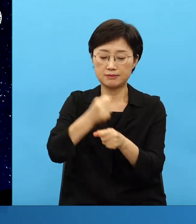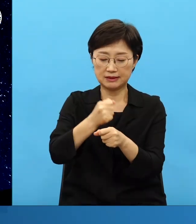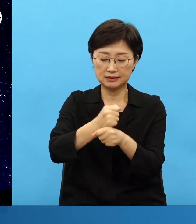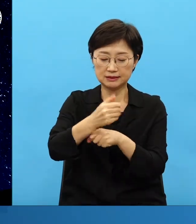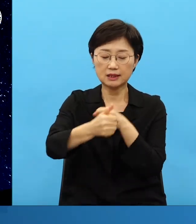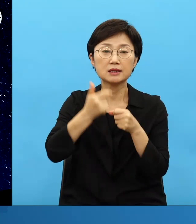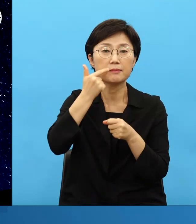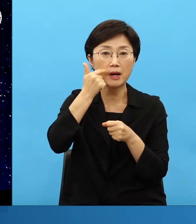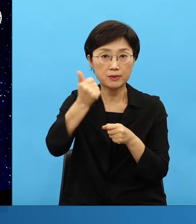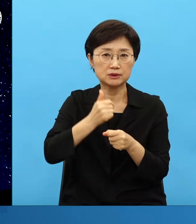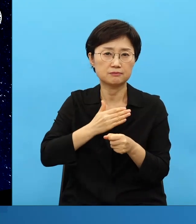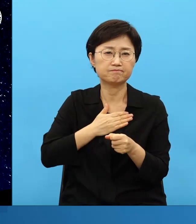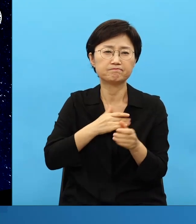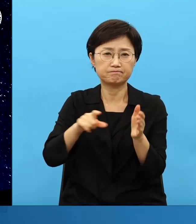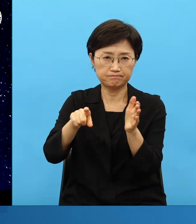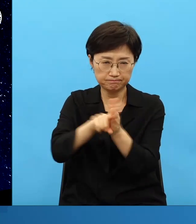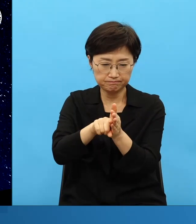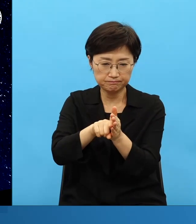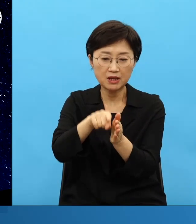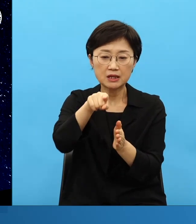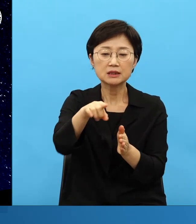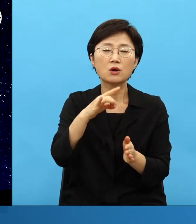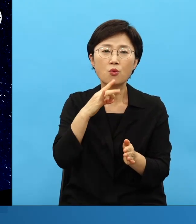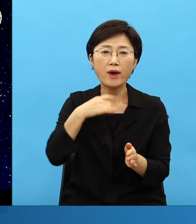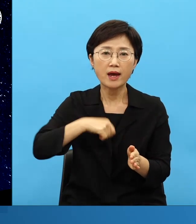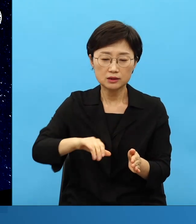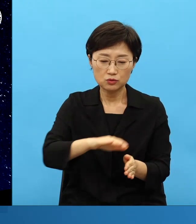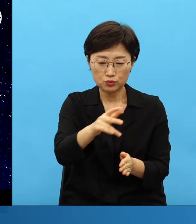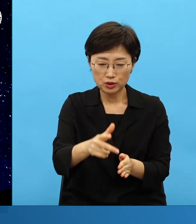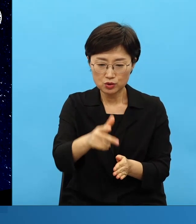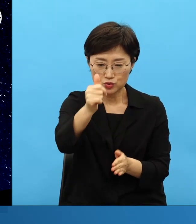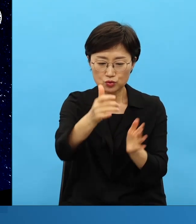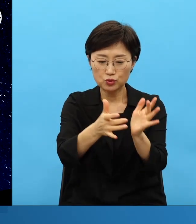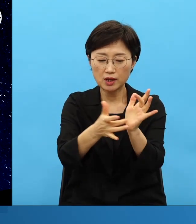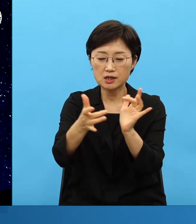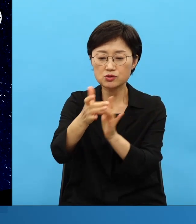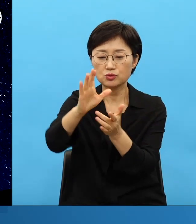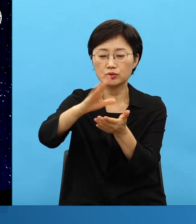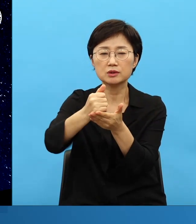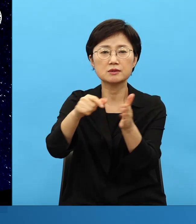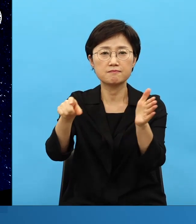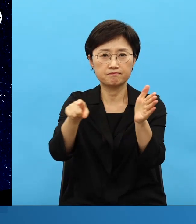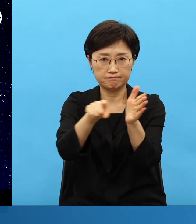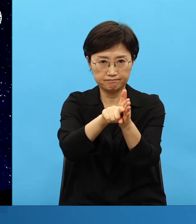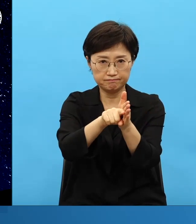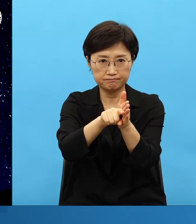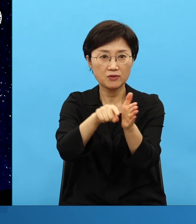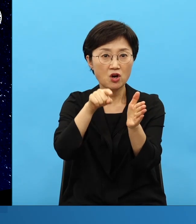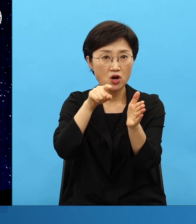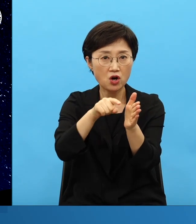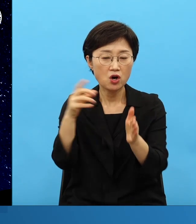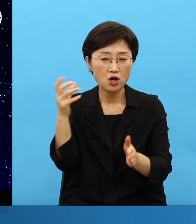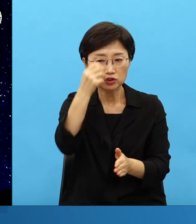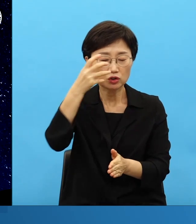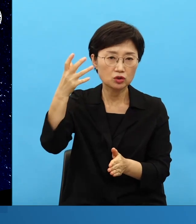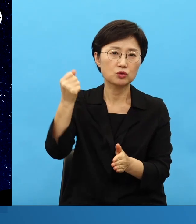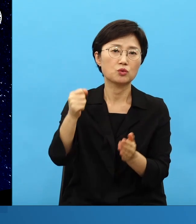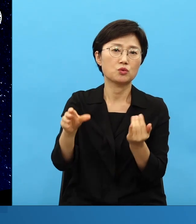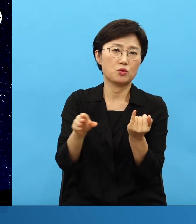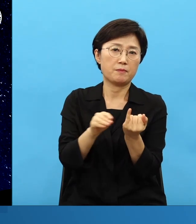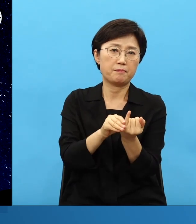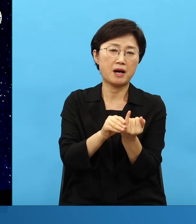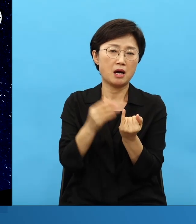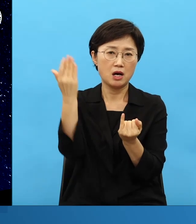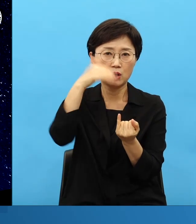천지를 만드신 하나님 아버지를 내가 믿사오며 그 외아들 우리 주 예수 그리스도를 믿사오니